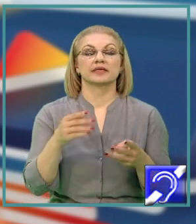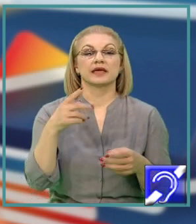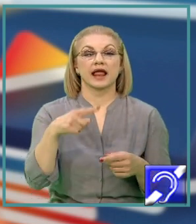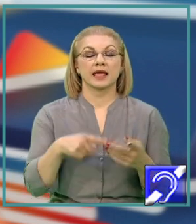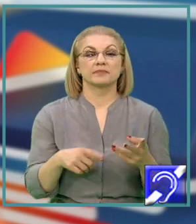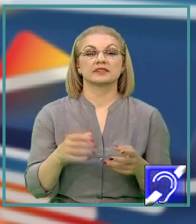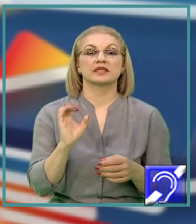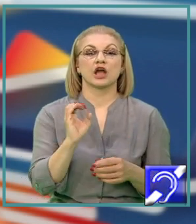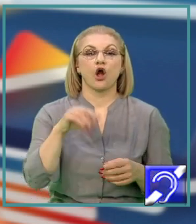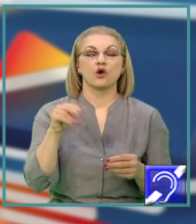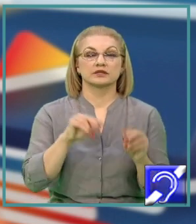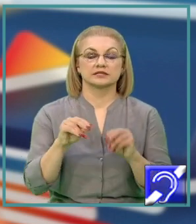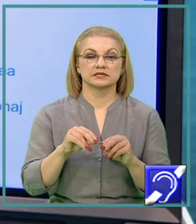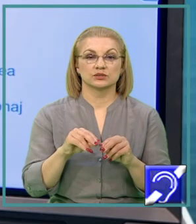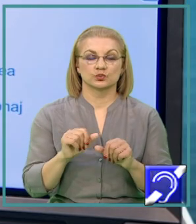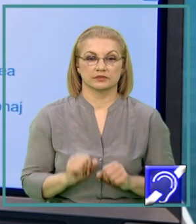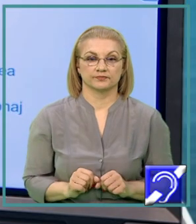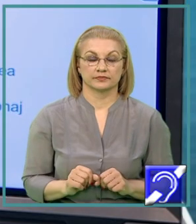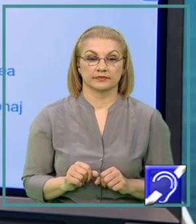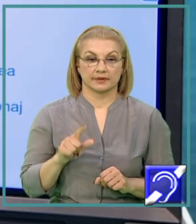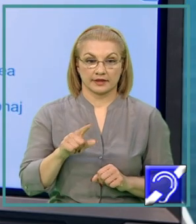În fața voastră, eu am